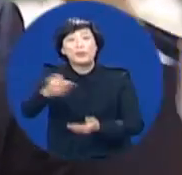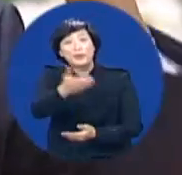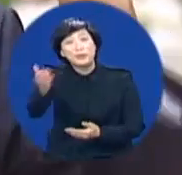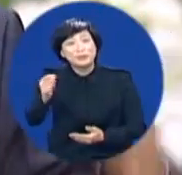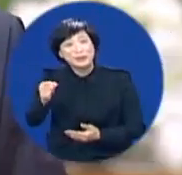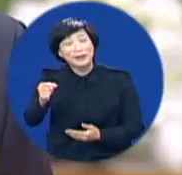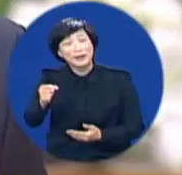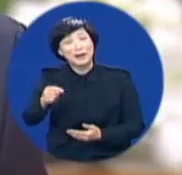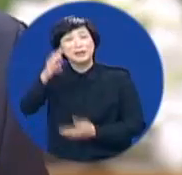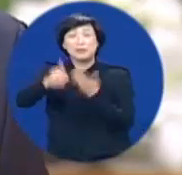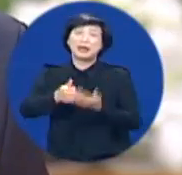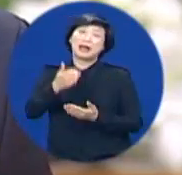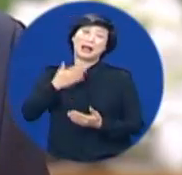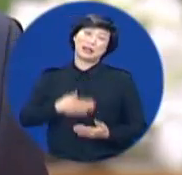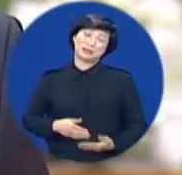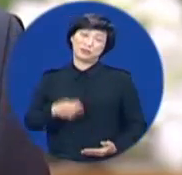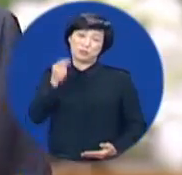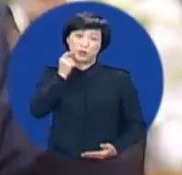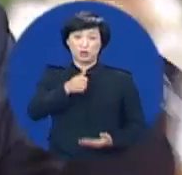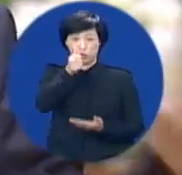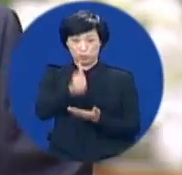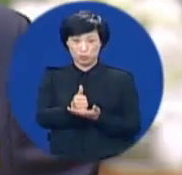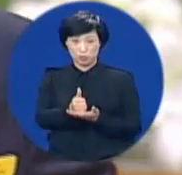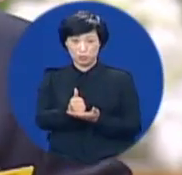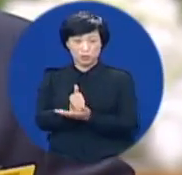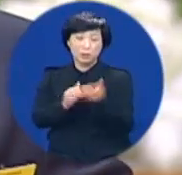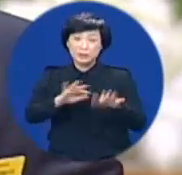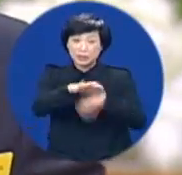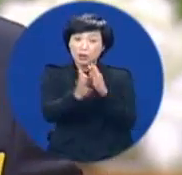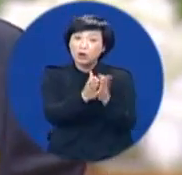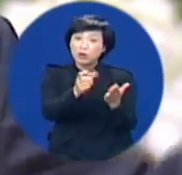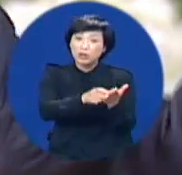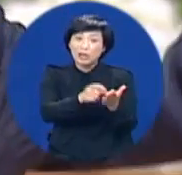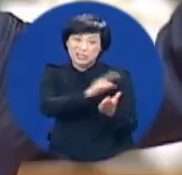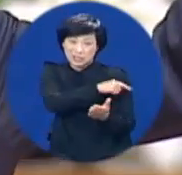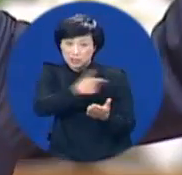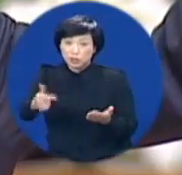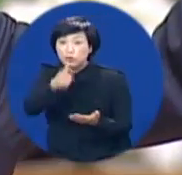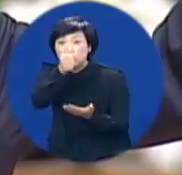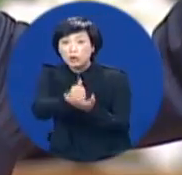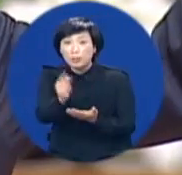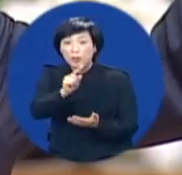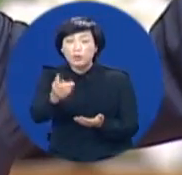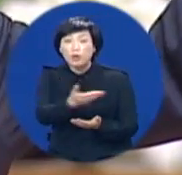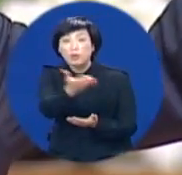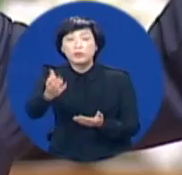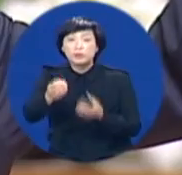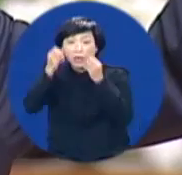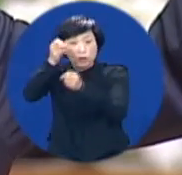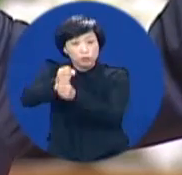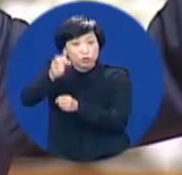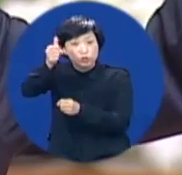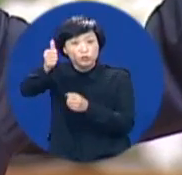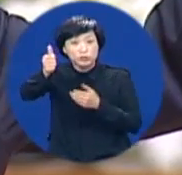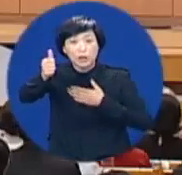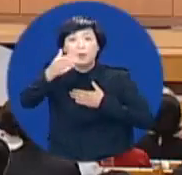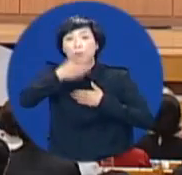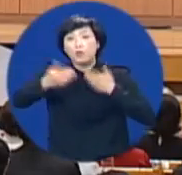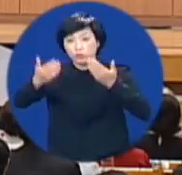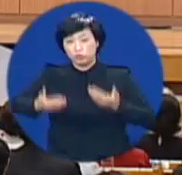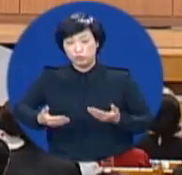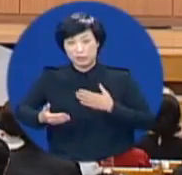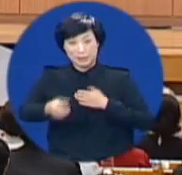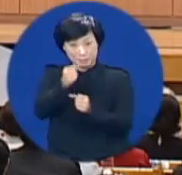이게 하나님을 알지 못하는 죄. 그래서 성경의 제일 큰 죄가 뭐냐? 창조자, 축복하신 분,